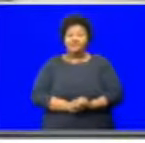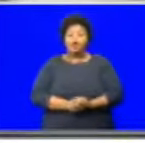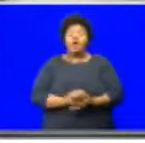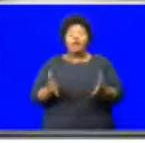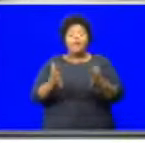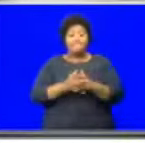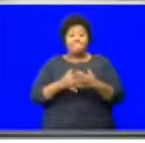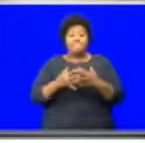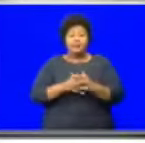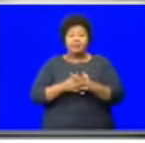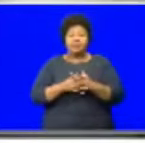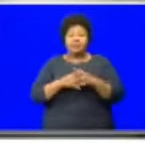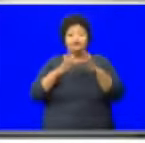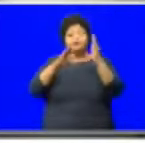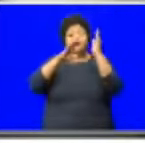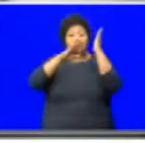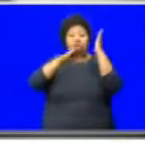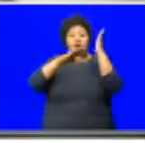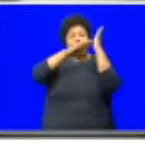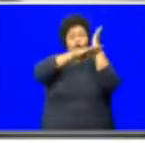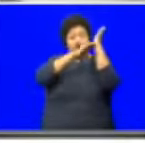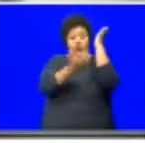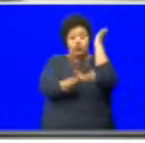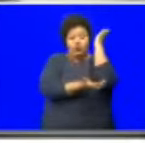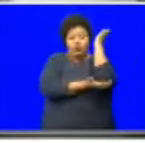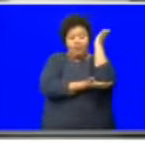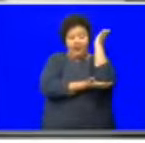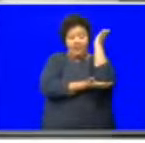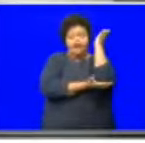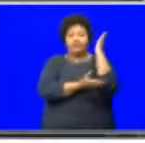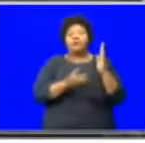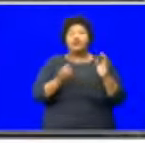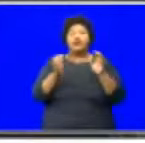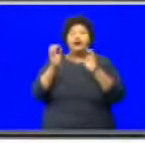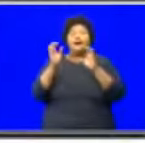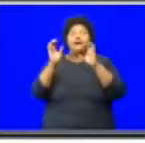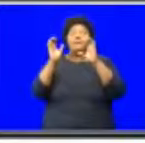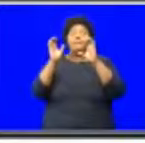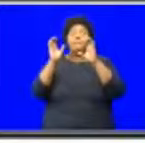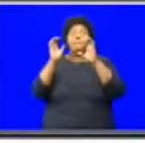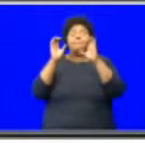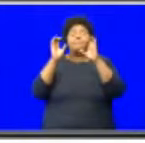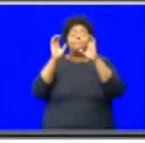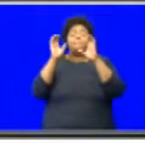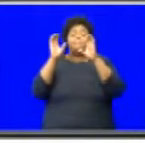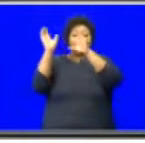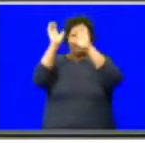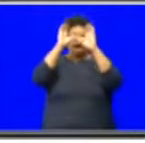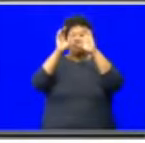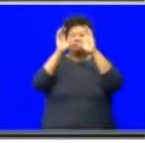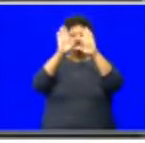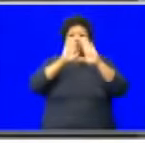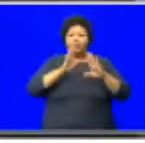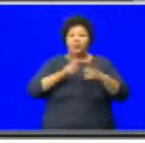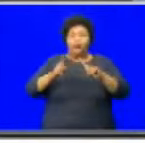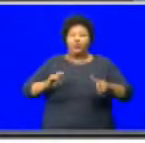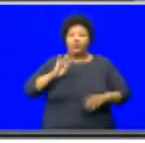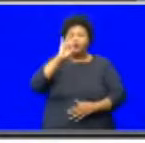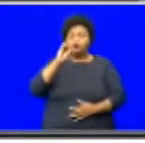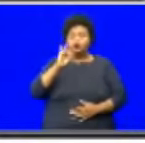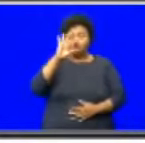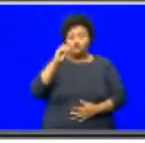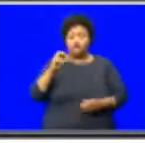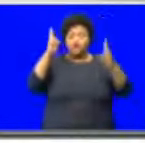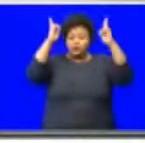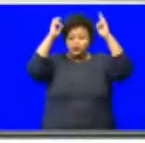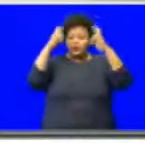2020. Sicubulo sale ngcunguthela yemave sithi kuhlanganiswa kwemicondvo kanye nekwakhiwa kwelikusasa, connecting minds,